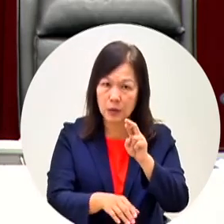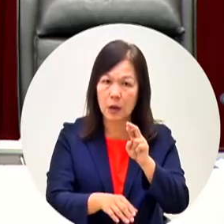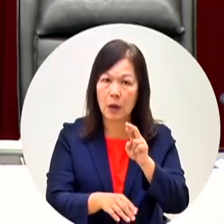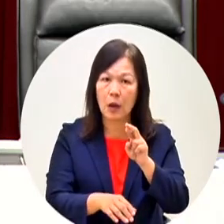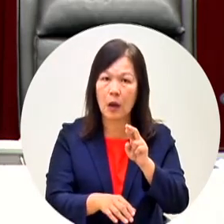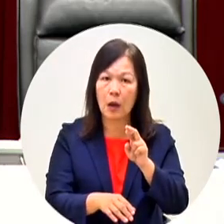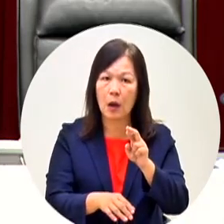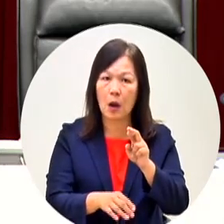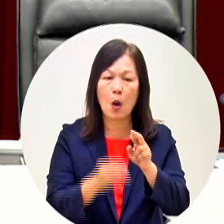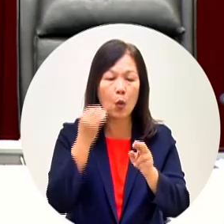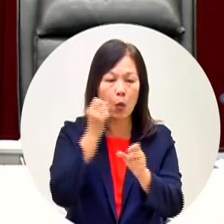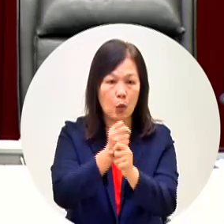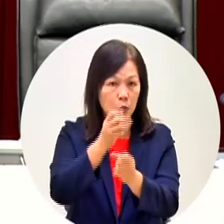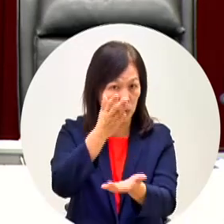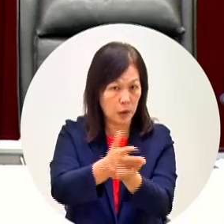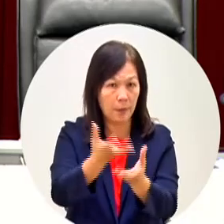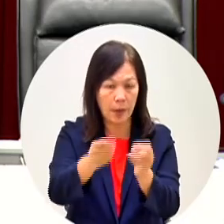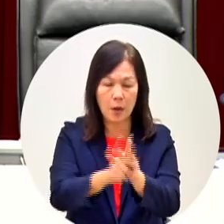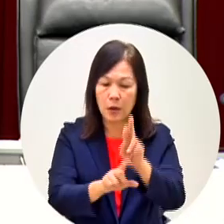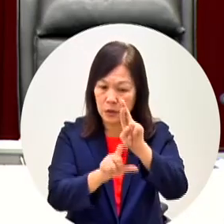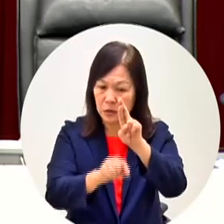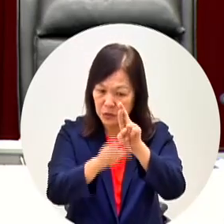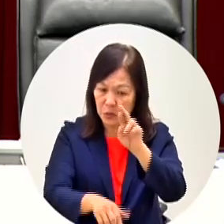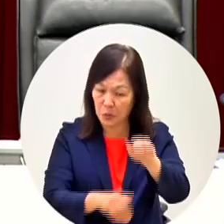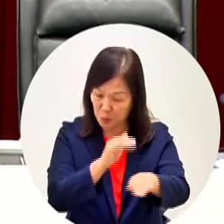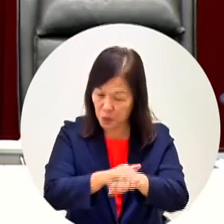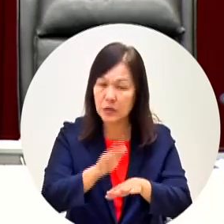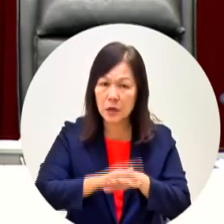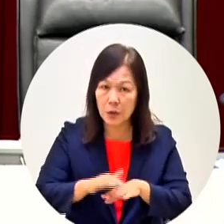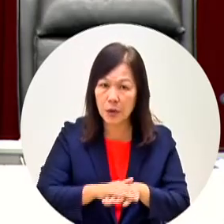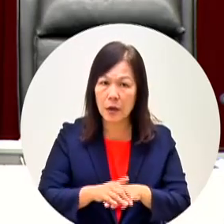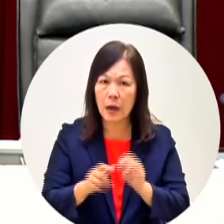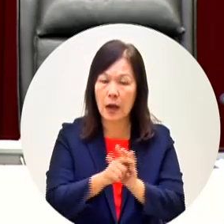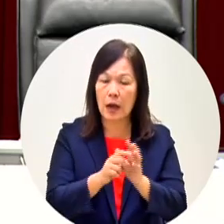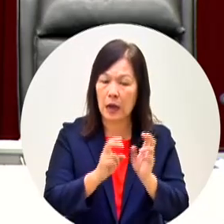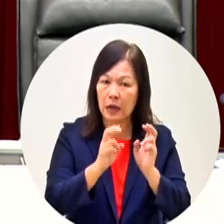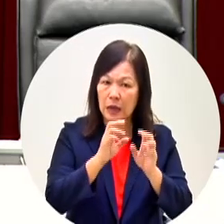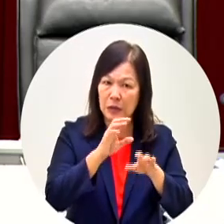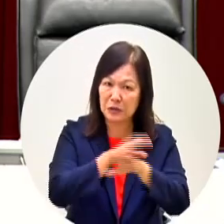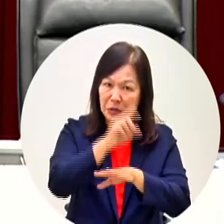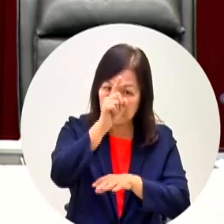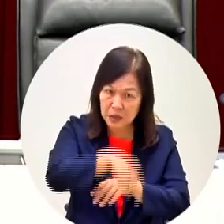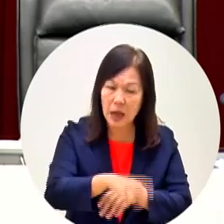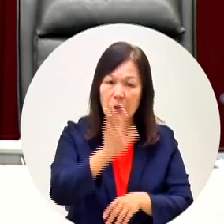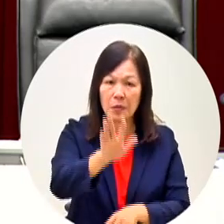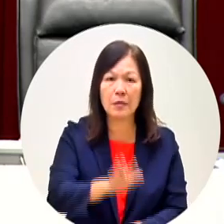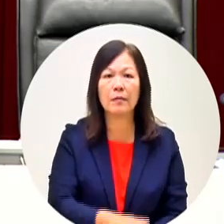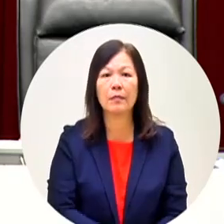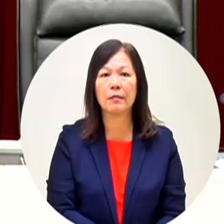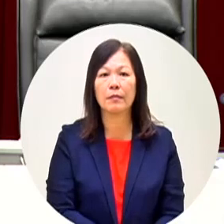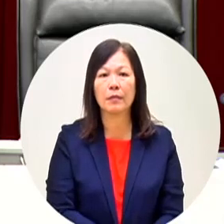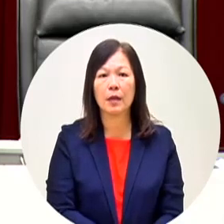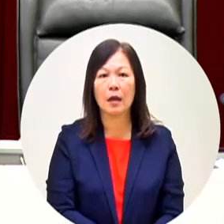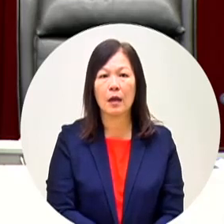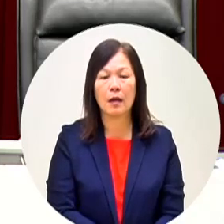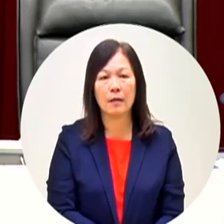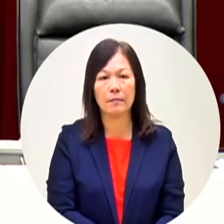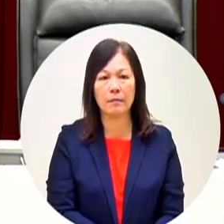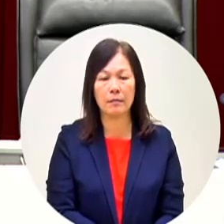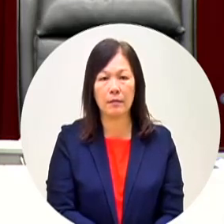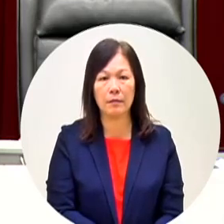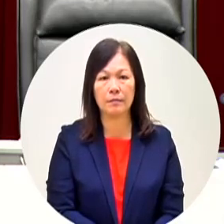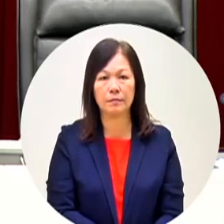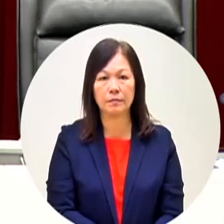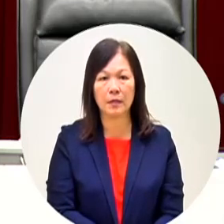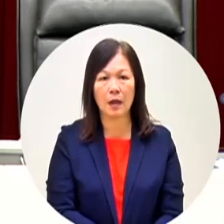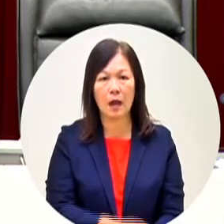工。啊，今麦车体已经入来。啊！即摆你请坐来。啊，拄啊